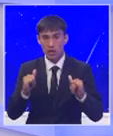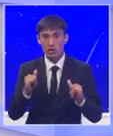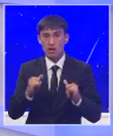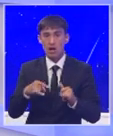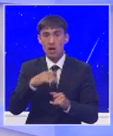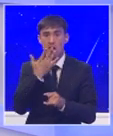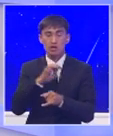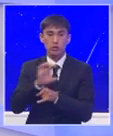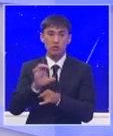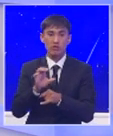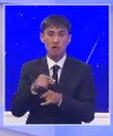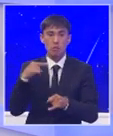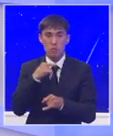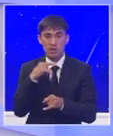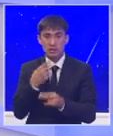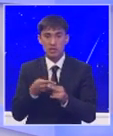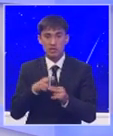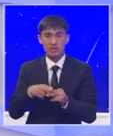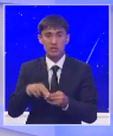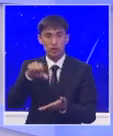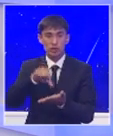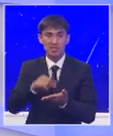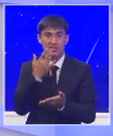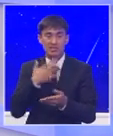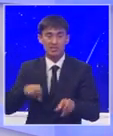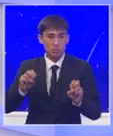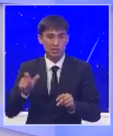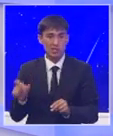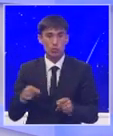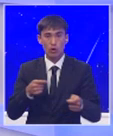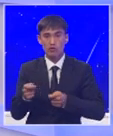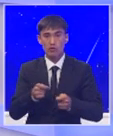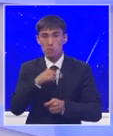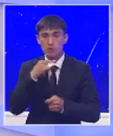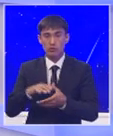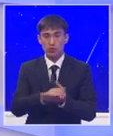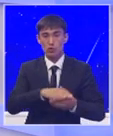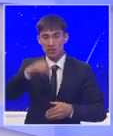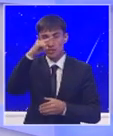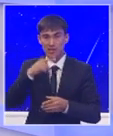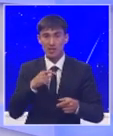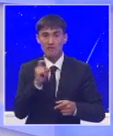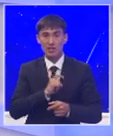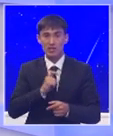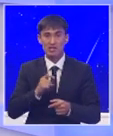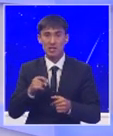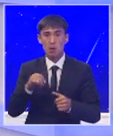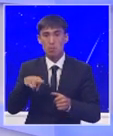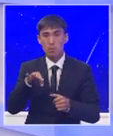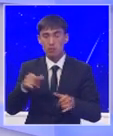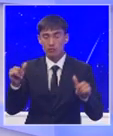мяса. В нем приняли участие иностранные специалисты, руководители Мясного союза Казахстана и владельцы племенного скота.